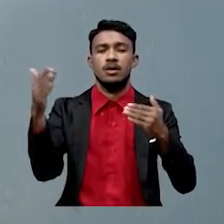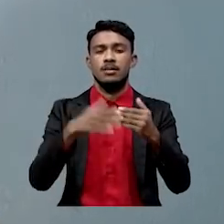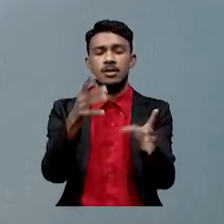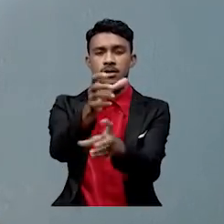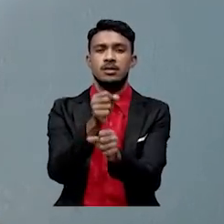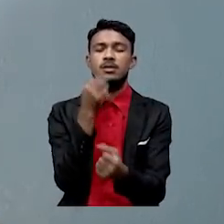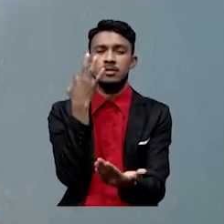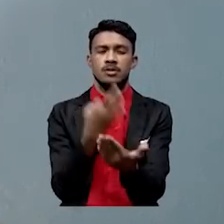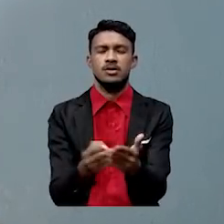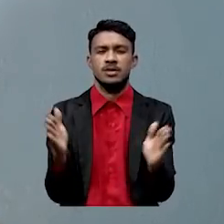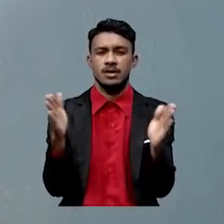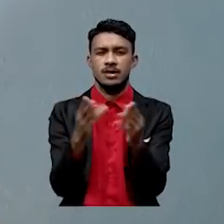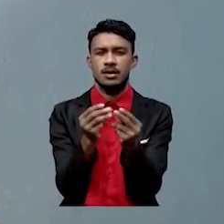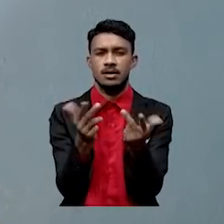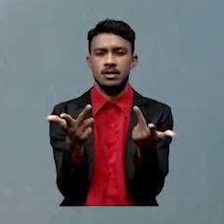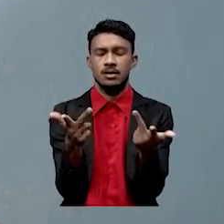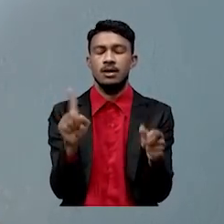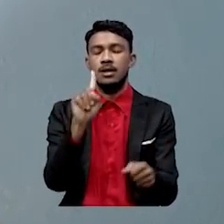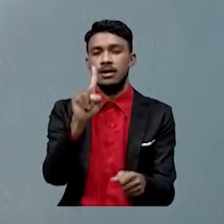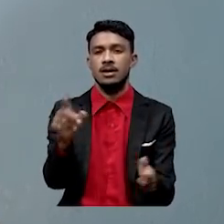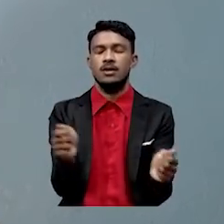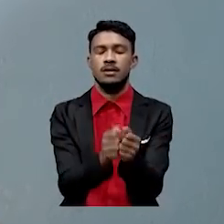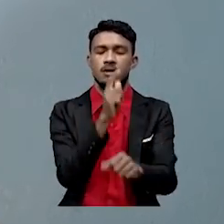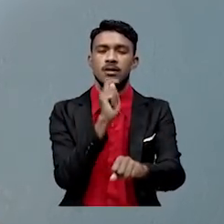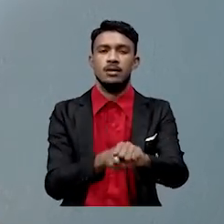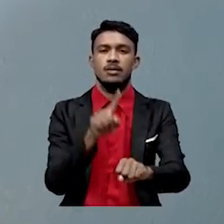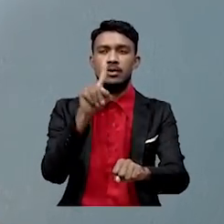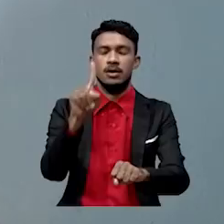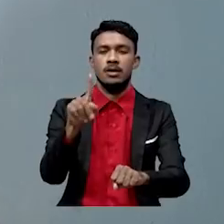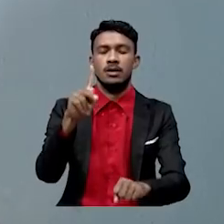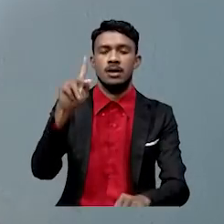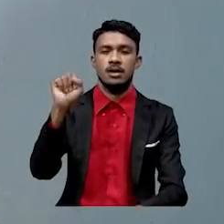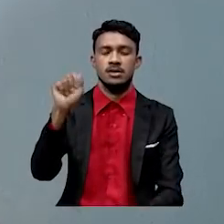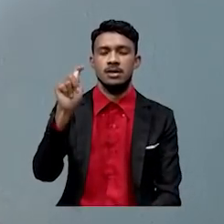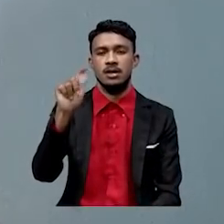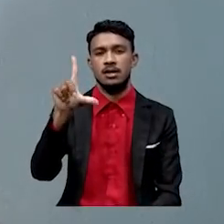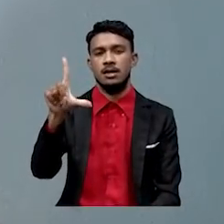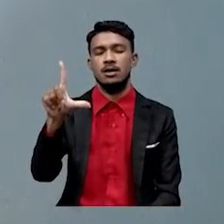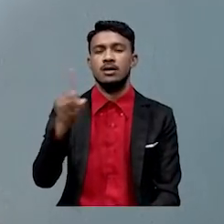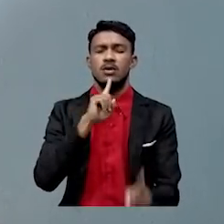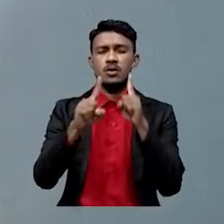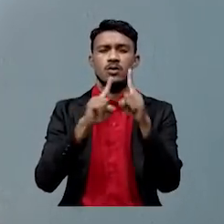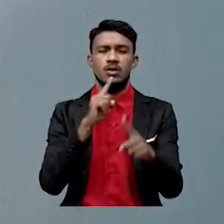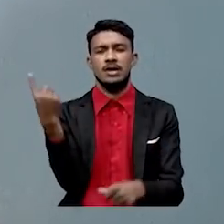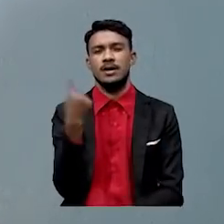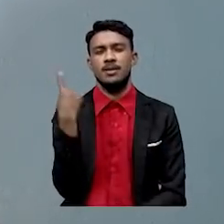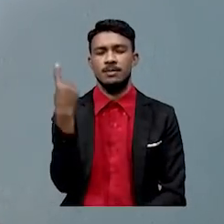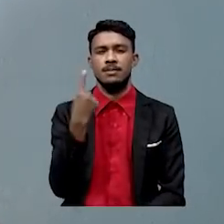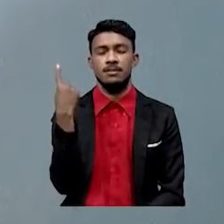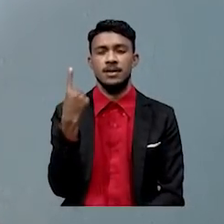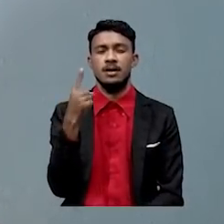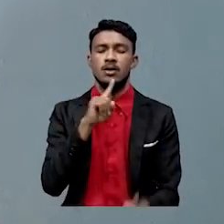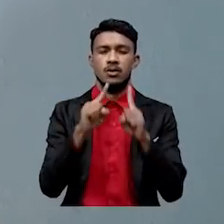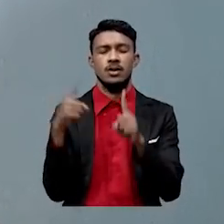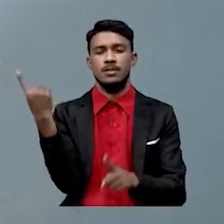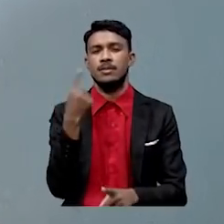mínimo, ida ne durante ne ka estel kualia bibeik. Kule bebek